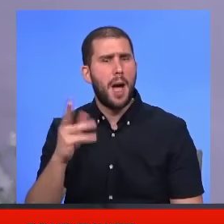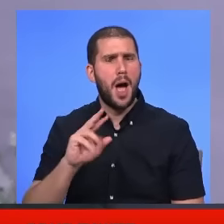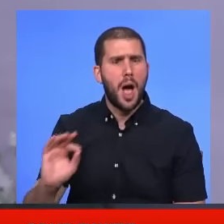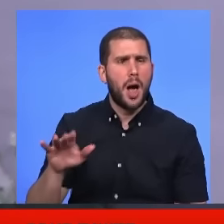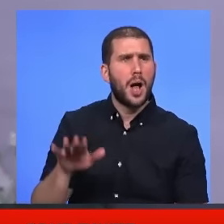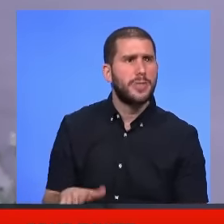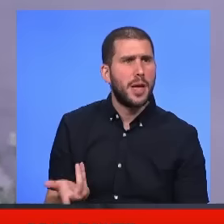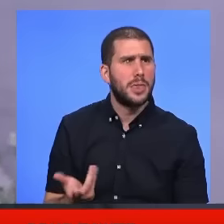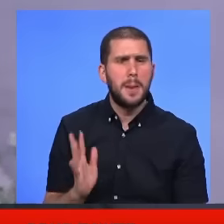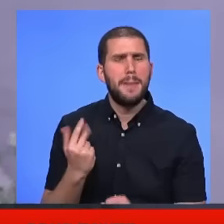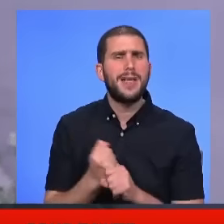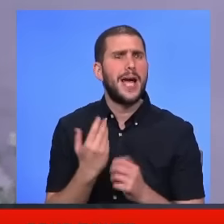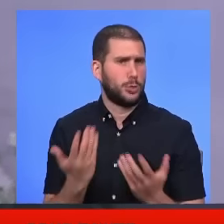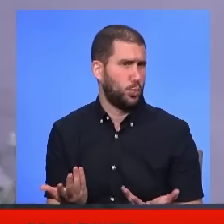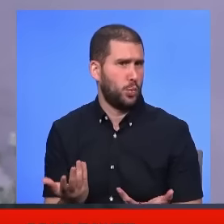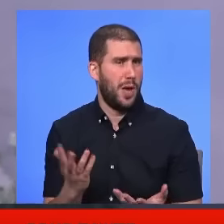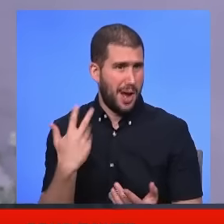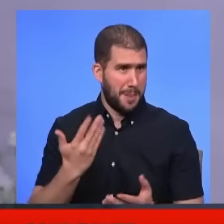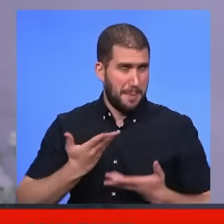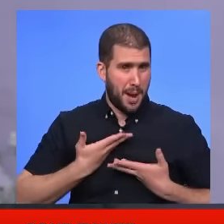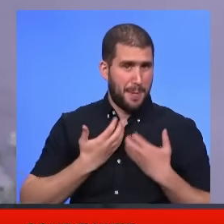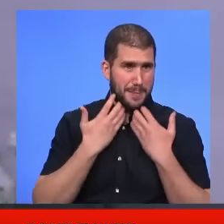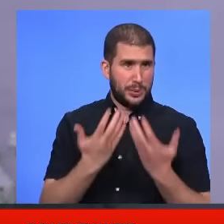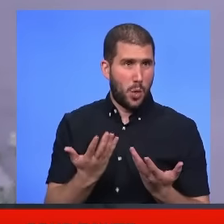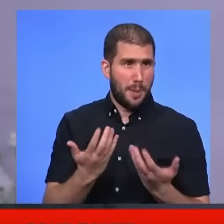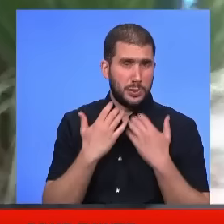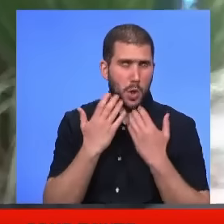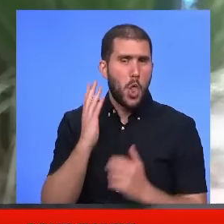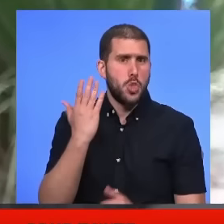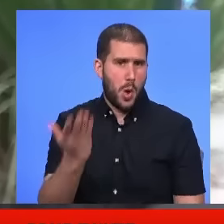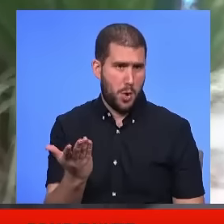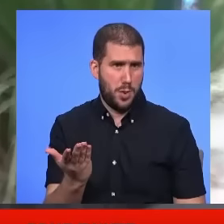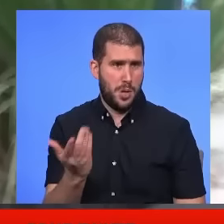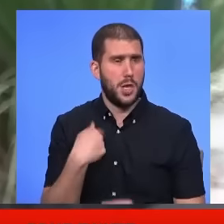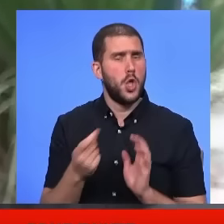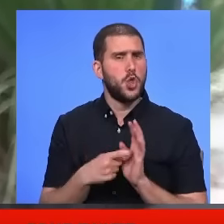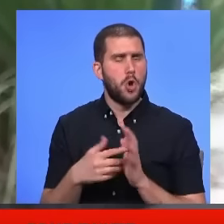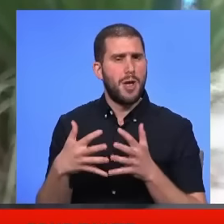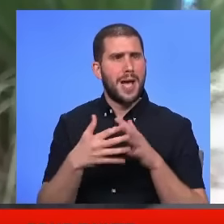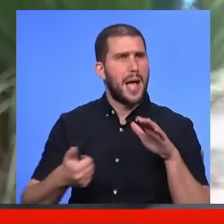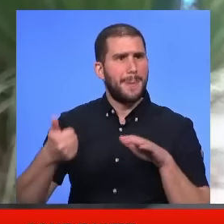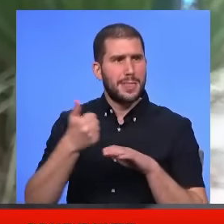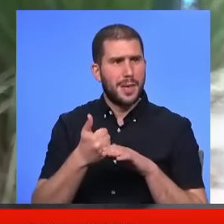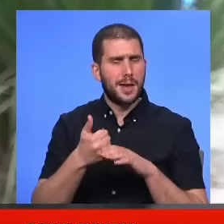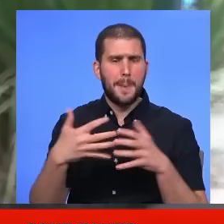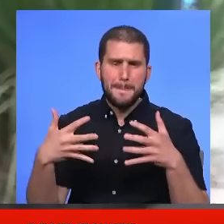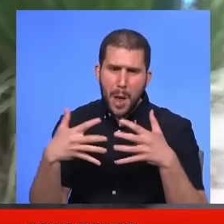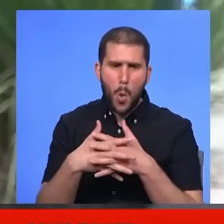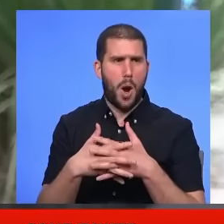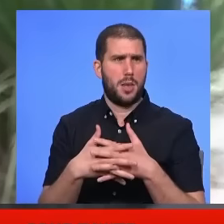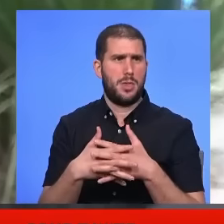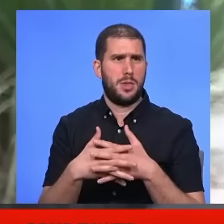הקטן? מה אתם הייתם עושים אם הייתם מקבלים את הבשורה, את בשורת האיוב הזאת? אני דורש מהקבינט להיות